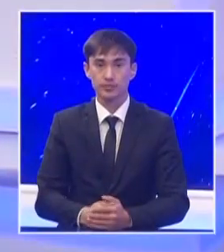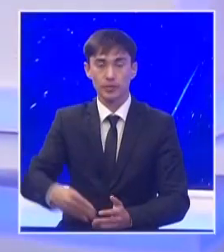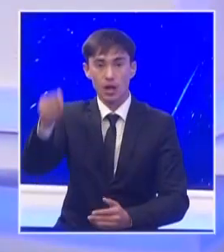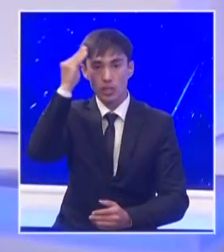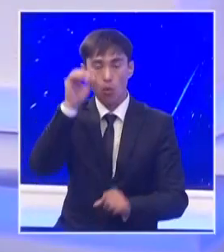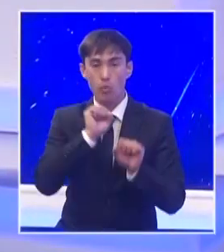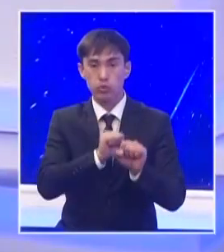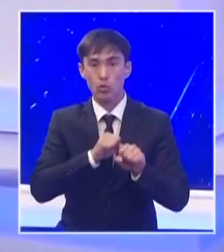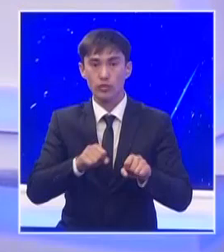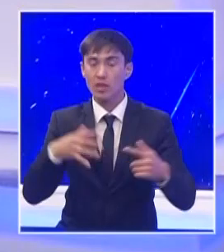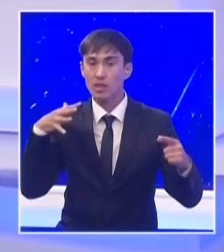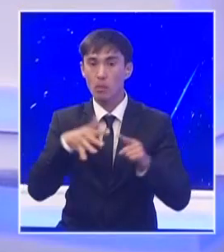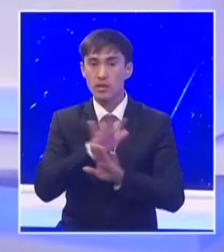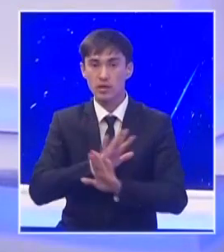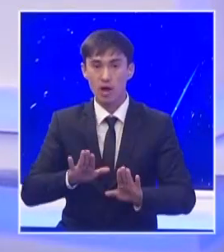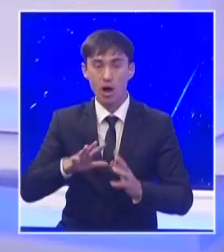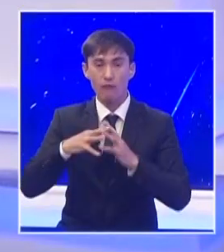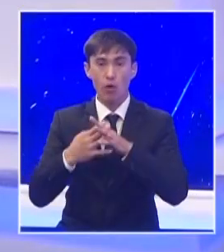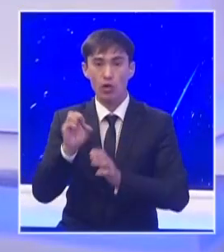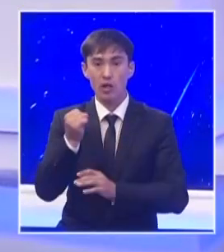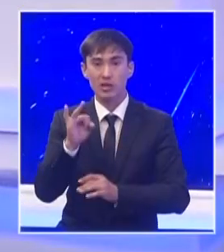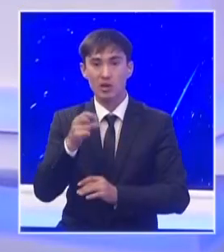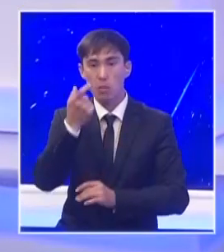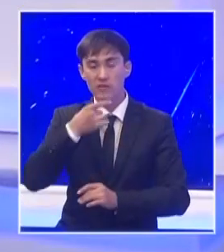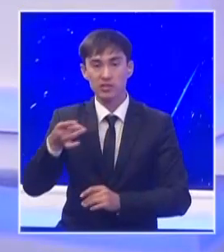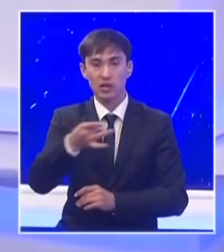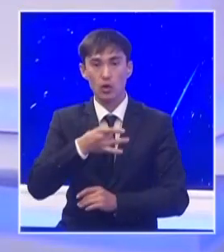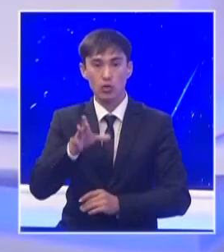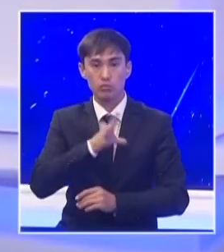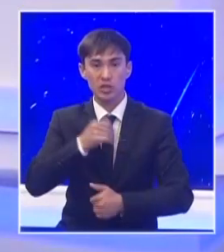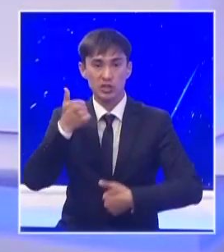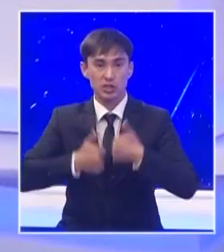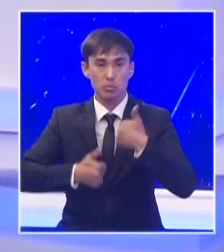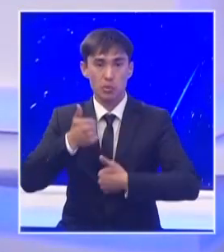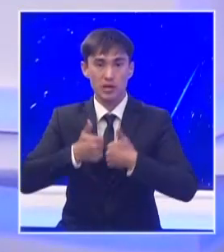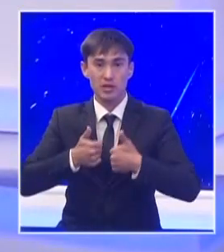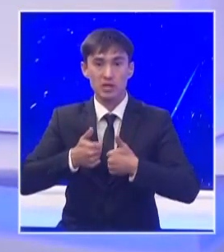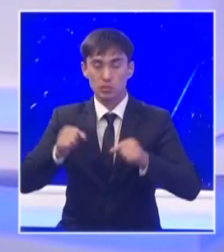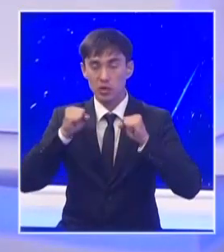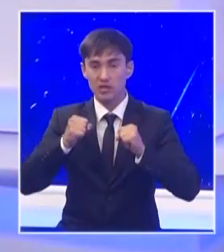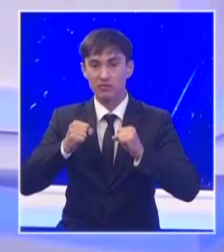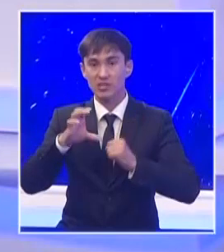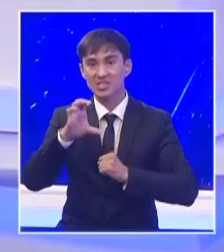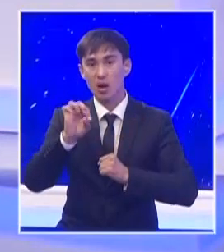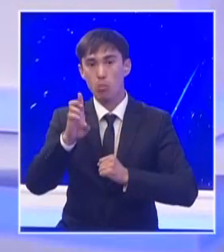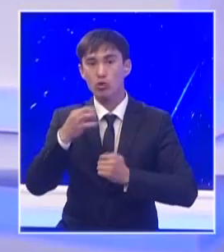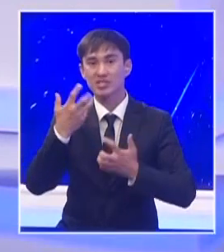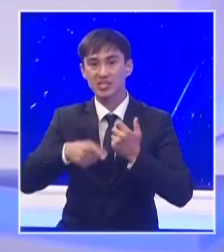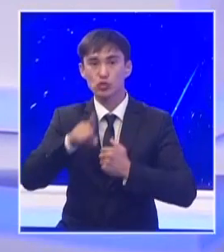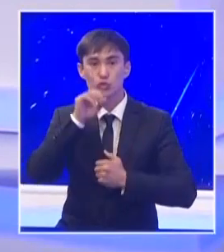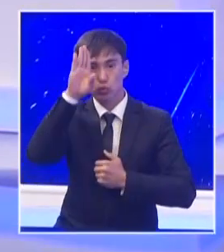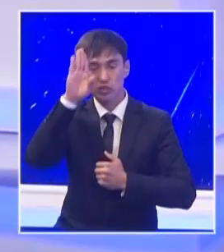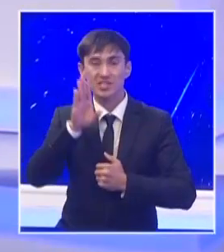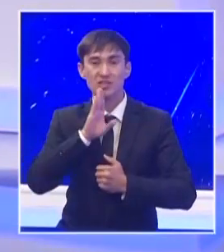Наука обороны, а не нападение. В ауле Алтыи Панфиловского района состоялся областной чемпионат по спортивному самбо среди юношей и